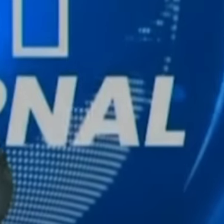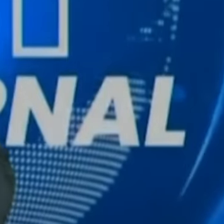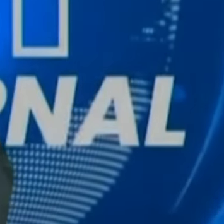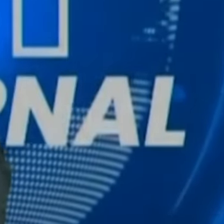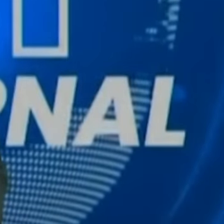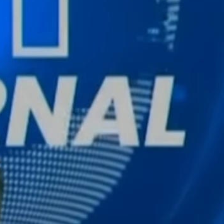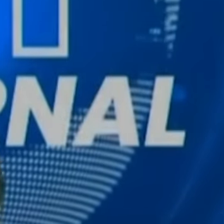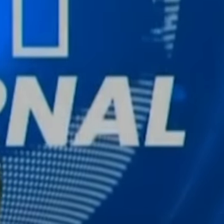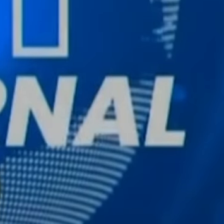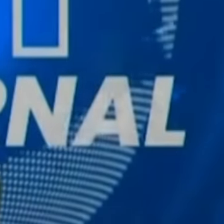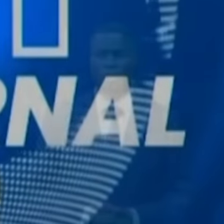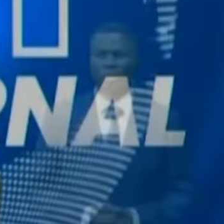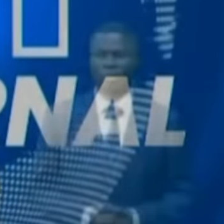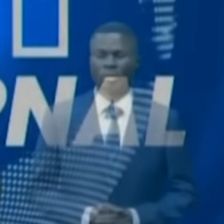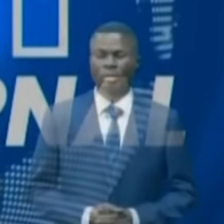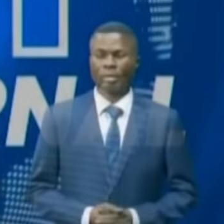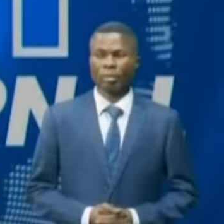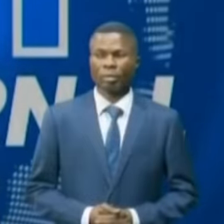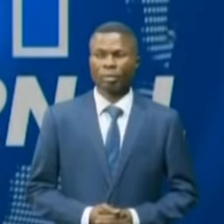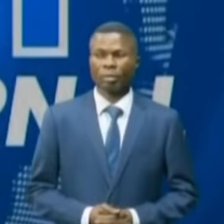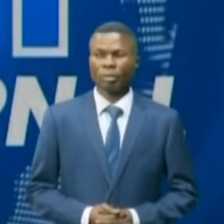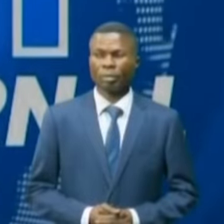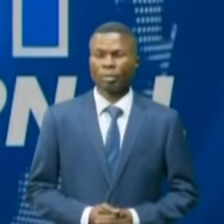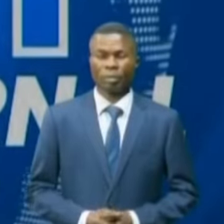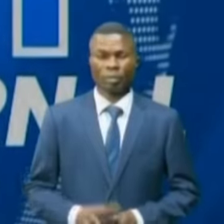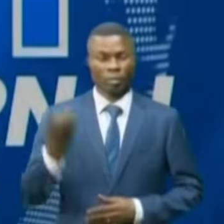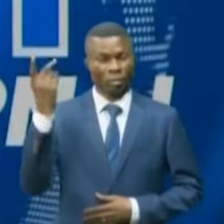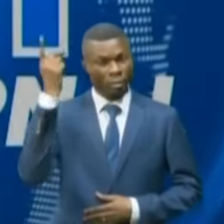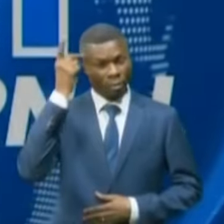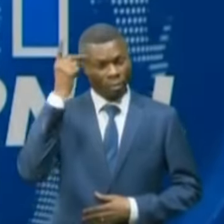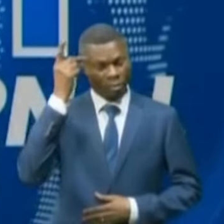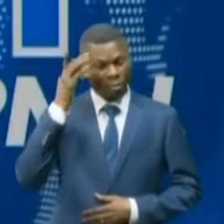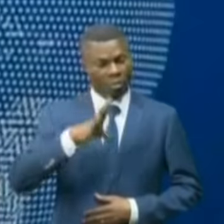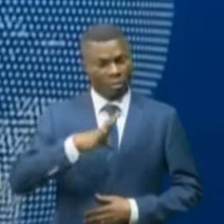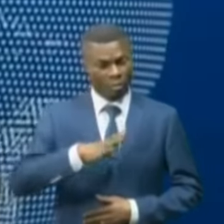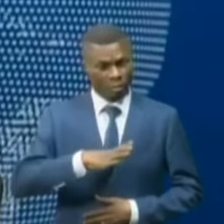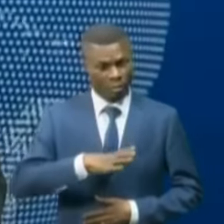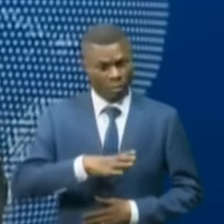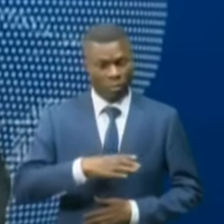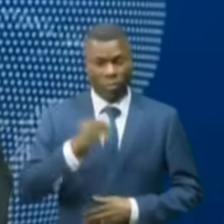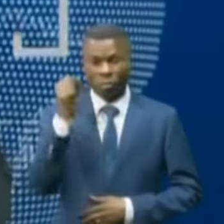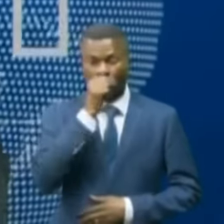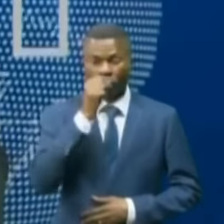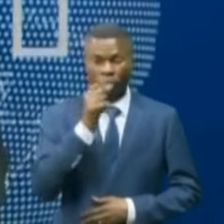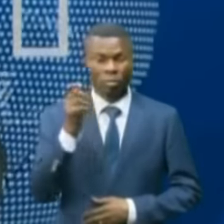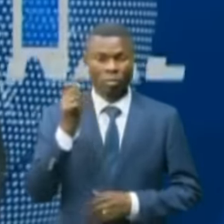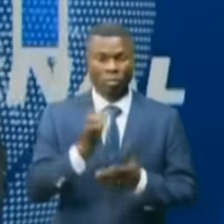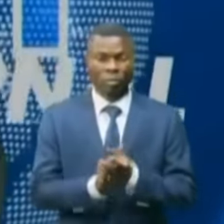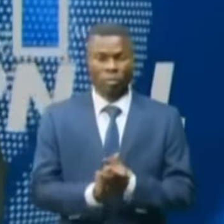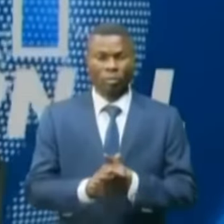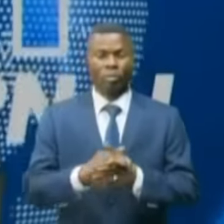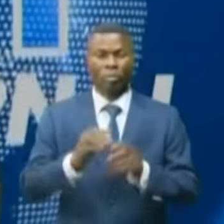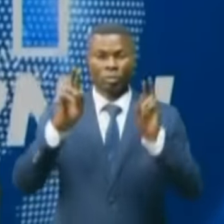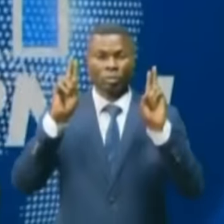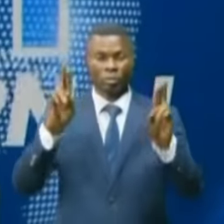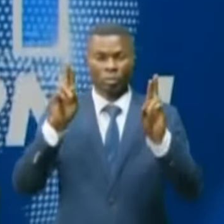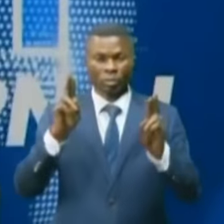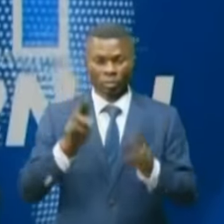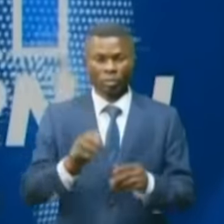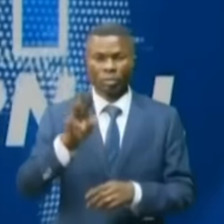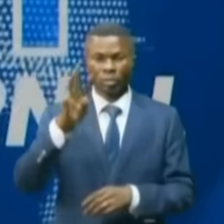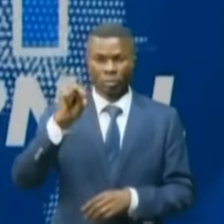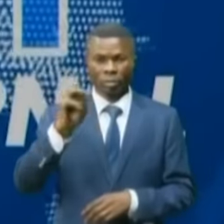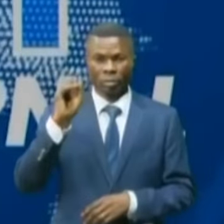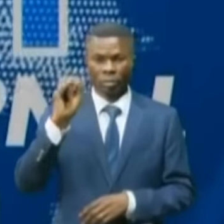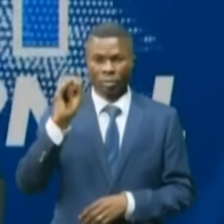Mesdames, mesdemoiselles et messieurs, bonsoir. Kinshasa est sous le choc ce samedi. Le concert de l'artiste musicien du gospel Mike